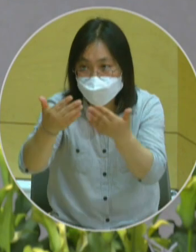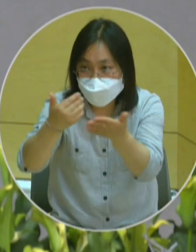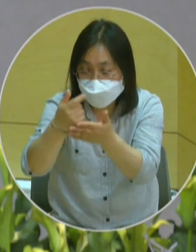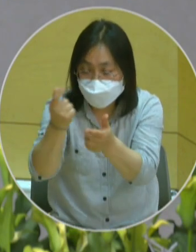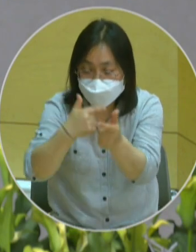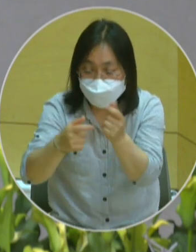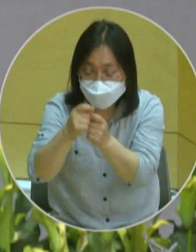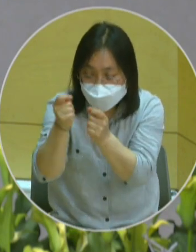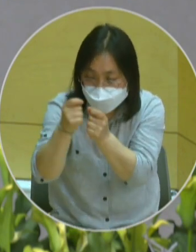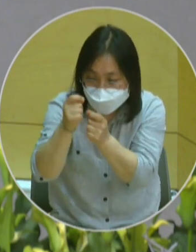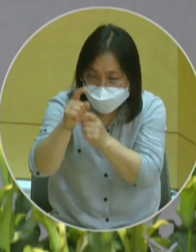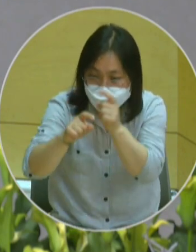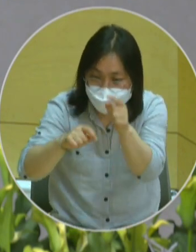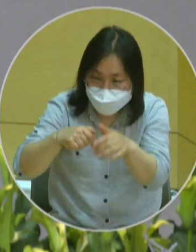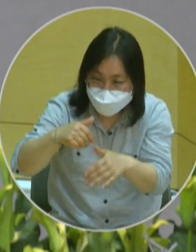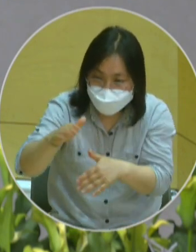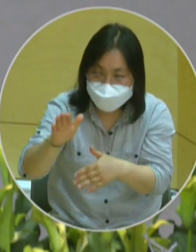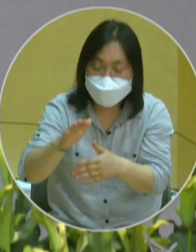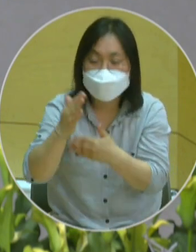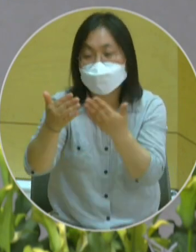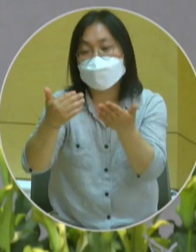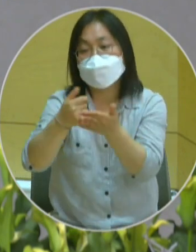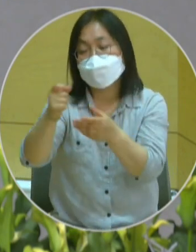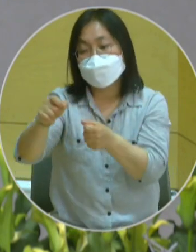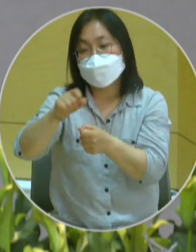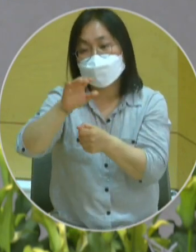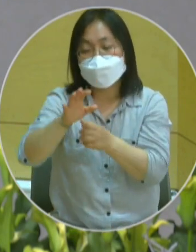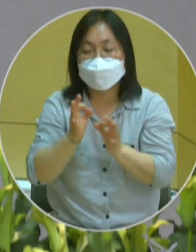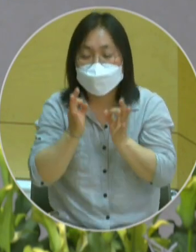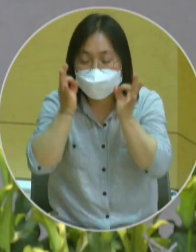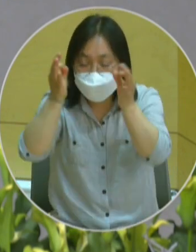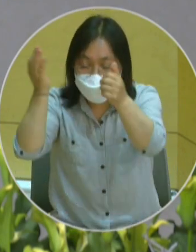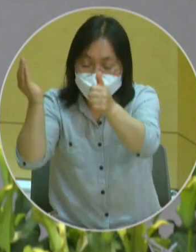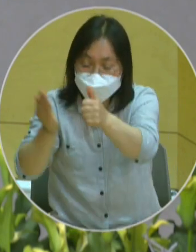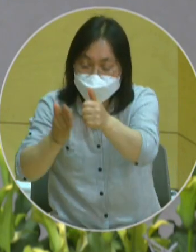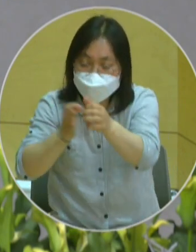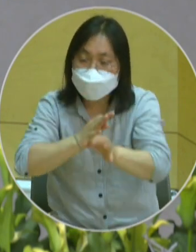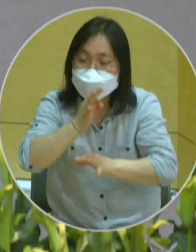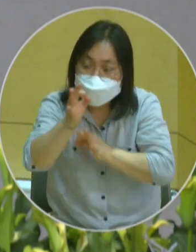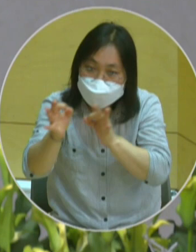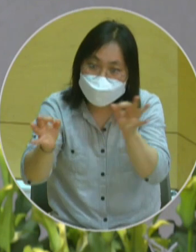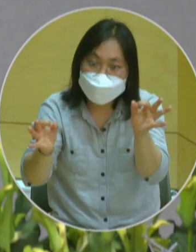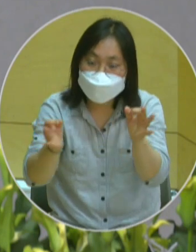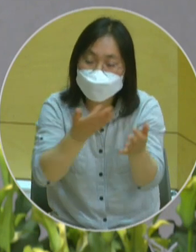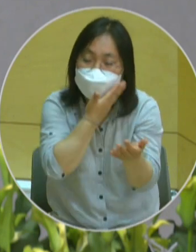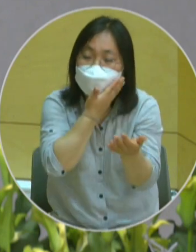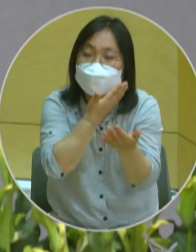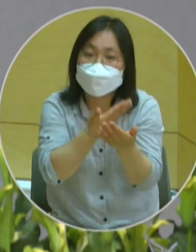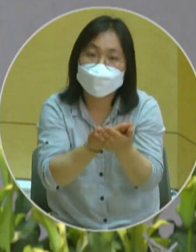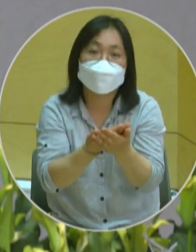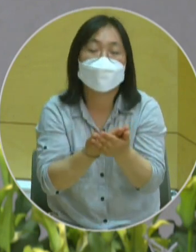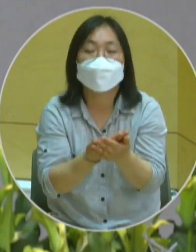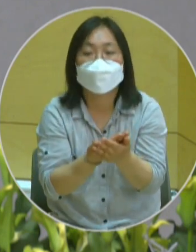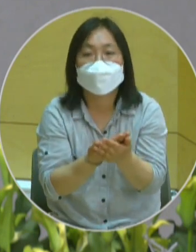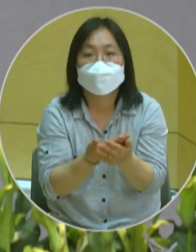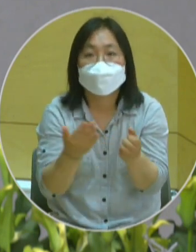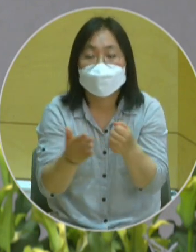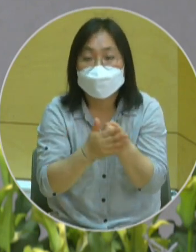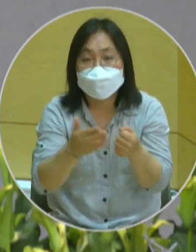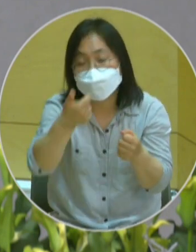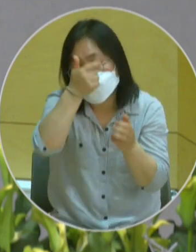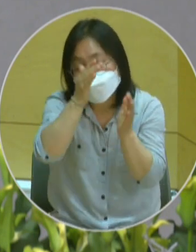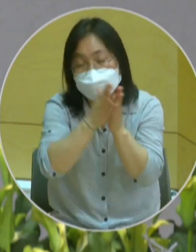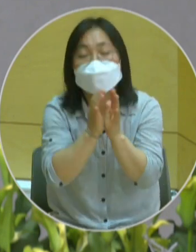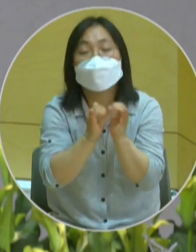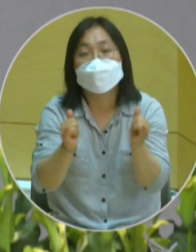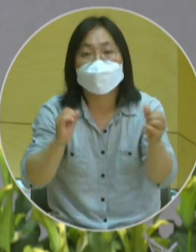더 가까이 나가서 하나님 앞에 간구하고 부르짖는 것이 중요하다는 것입니다. 그래서 기도하는